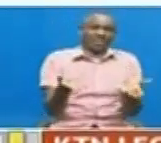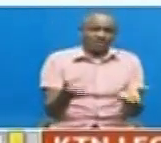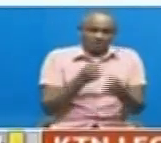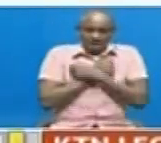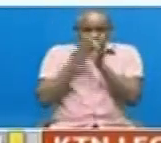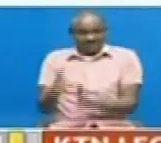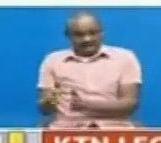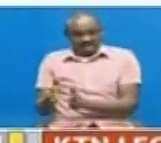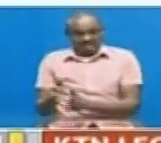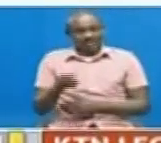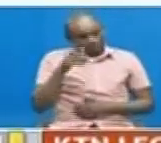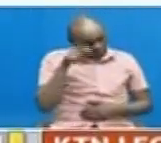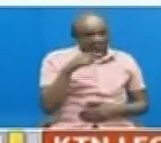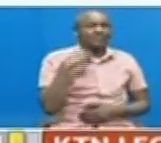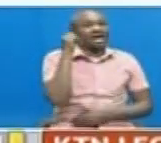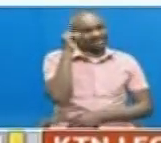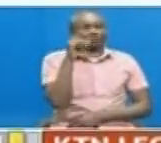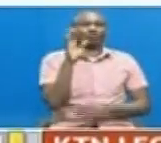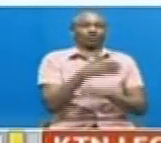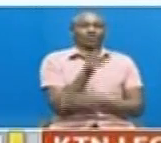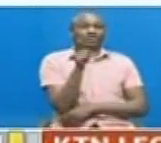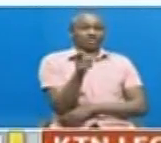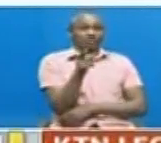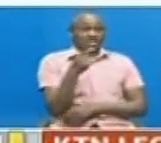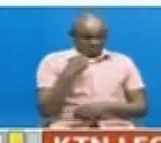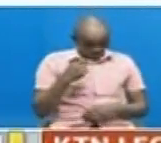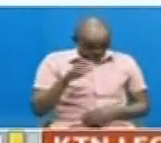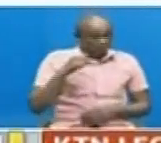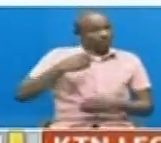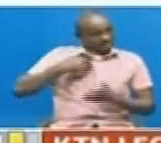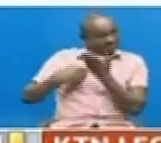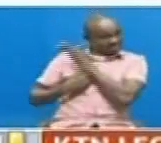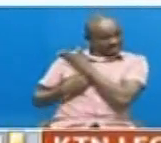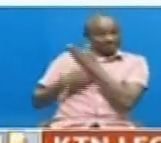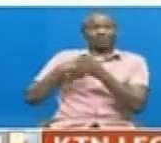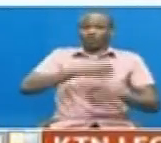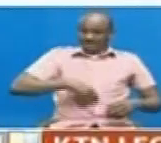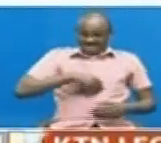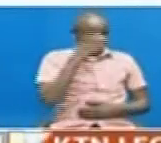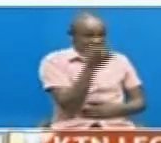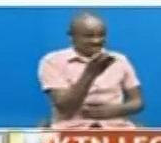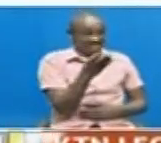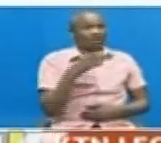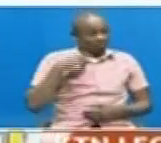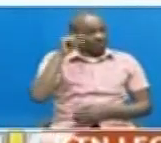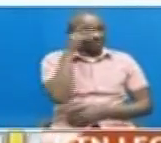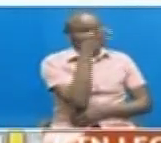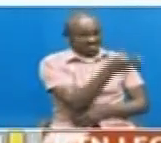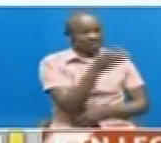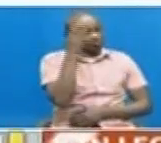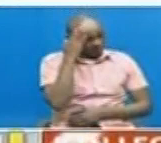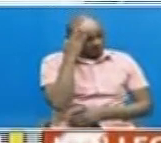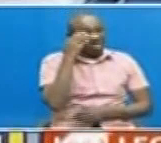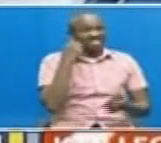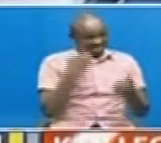mimi lazima iwe nilielewa kwa sababu mm-hmm. pia mimi mm-hmm. kuna pahali natoka. Naam. Yo kutoka Malindi mzee, uh-huh. kutoka pwani kutoboa anga ni